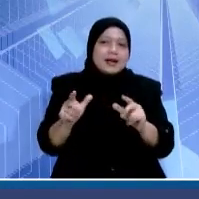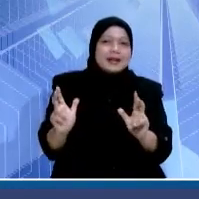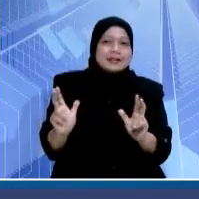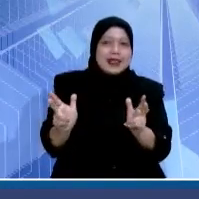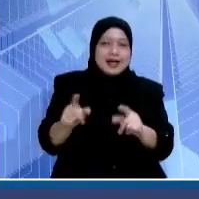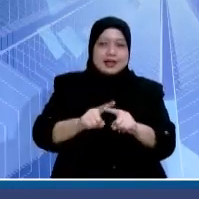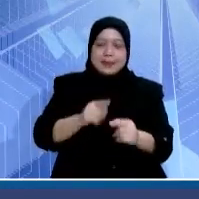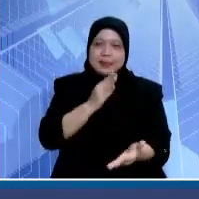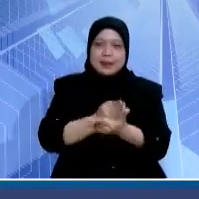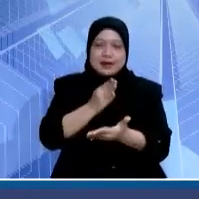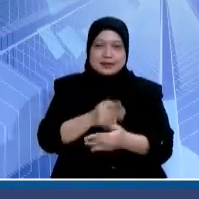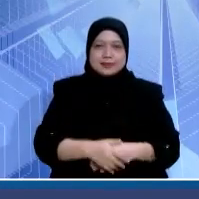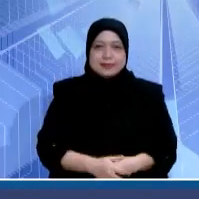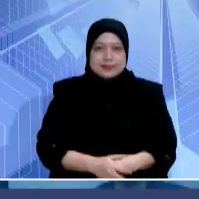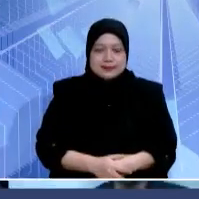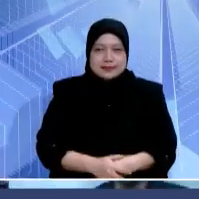dan santai.